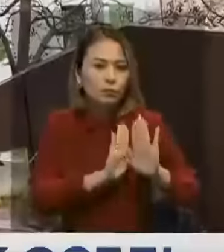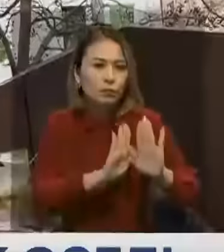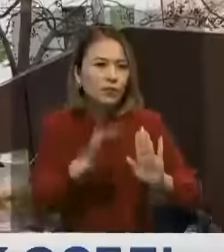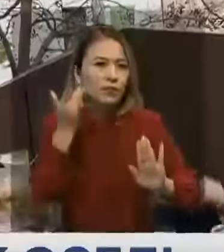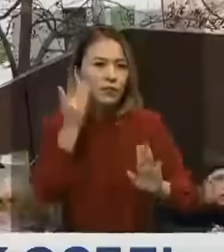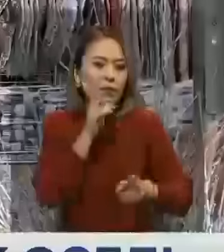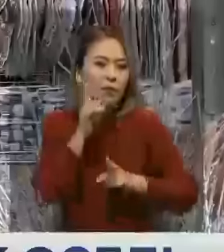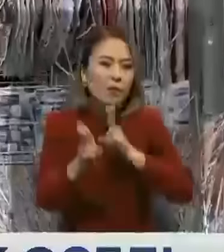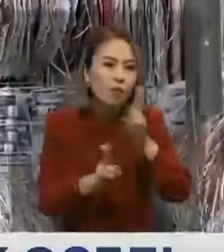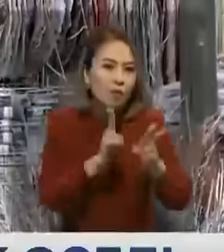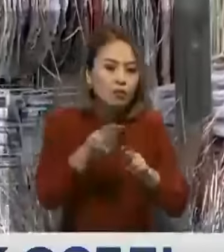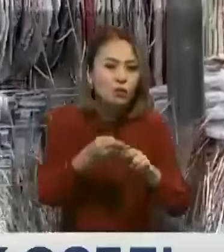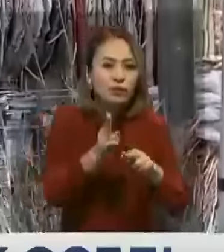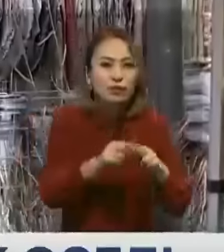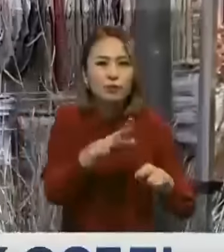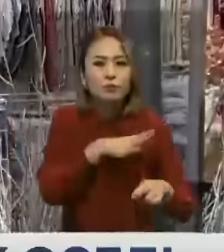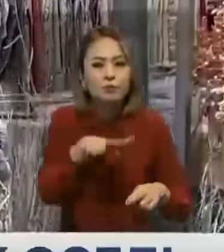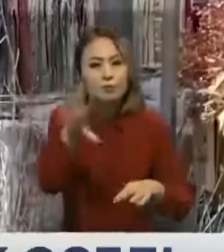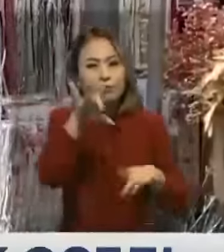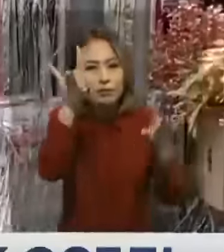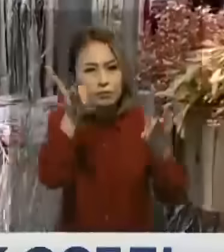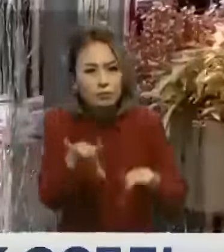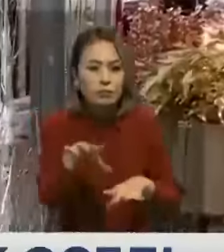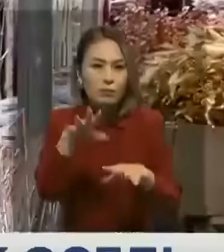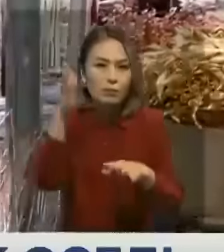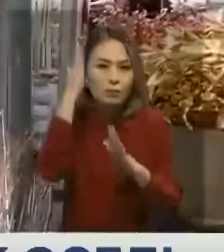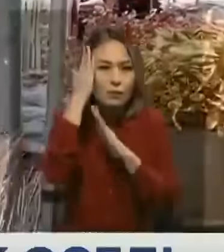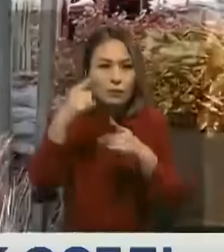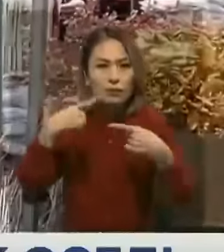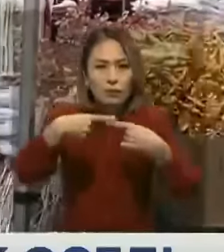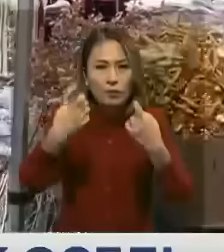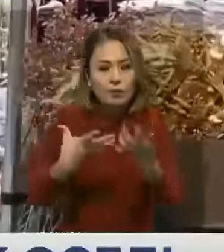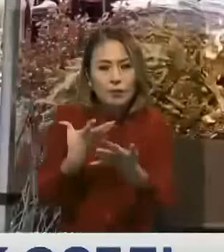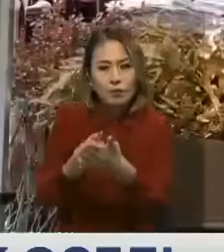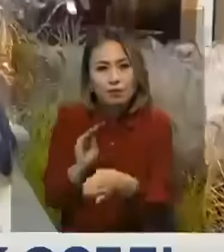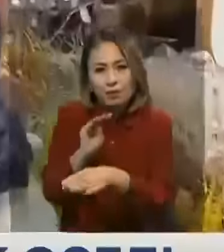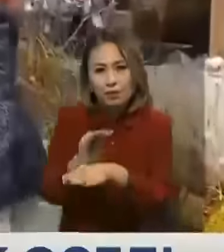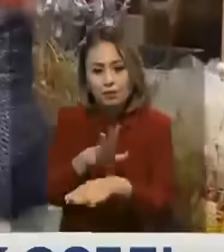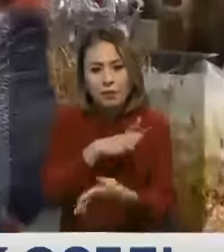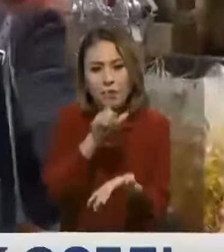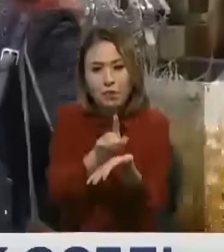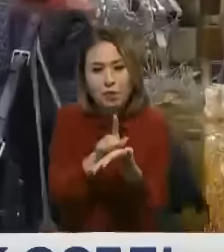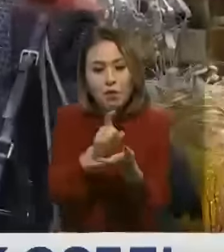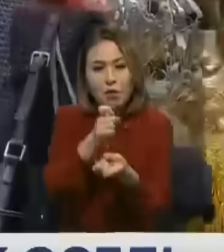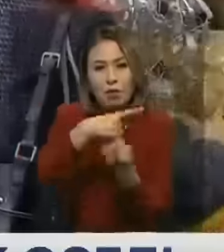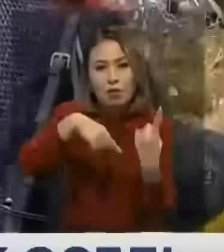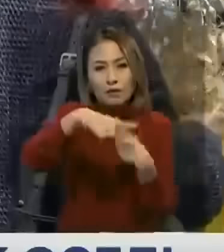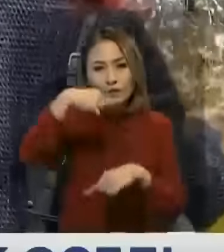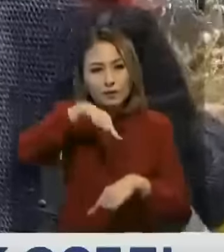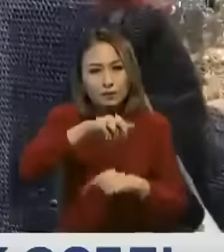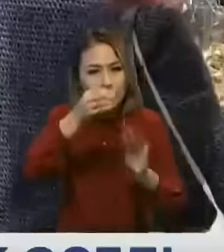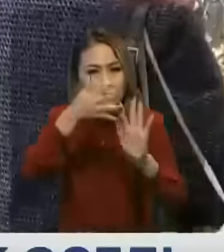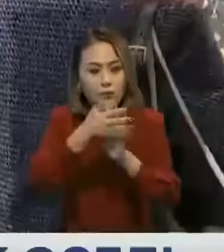айтып, наразылықтан туды. Кей мейманханалар салықты қонақ үйде тұру ақысына қосқан. Ал өзге кәсіпкерлер саяхатшылардың